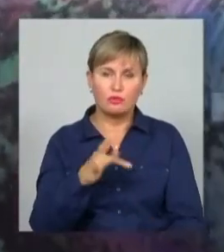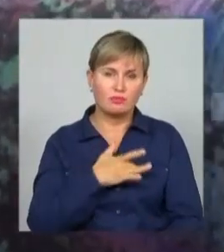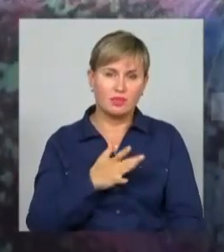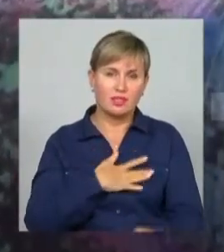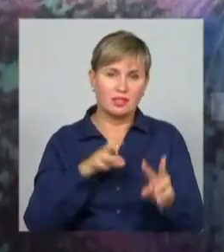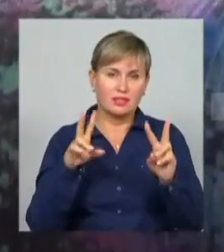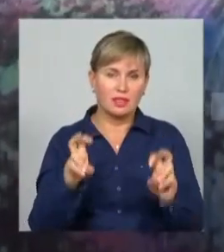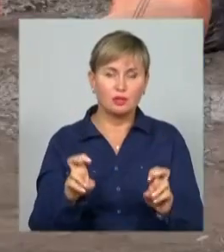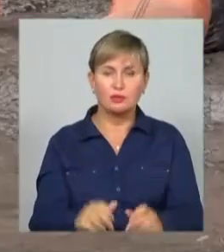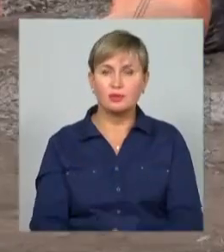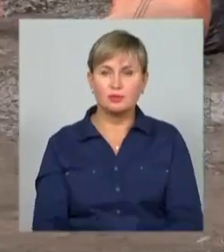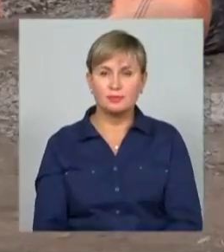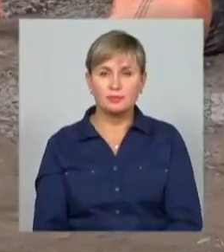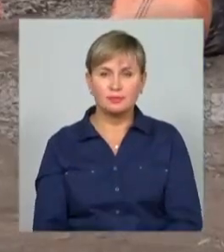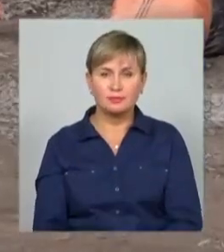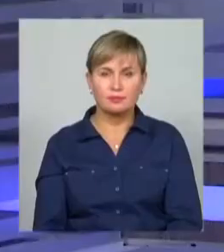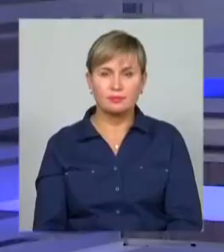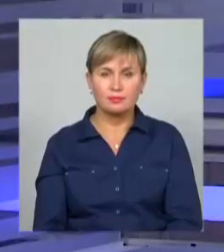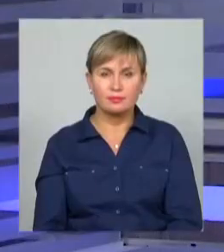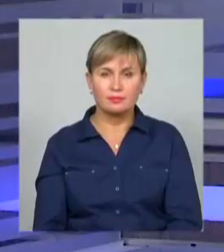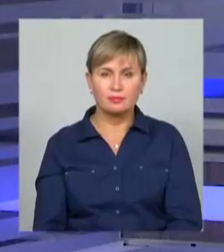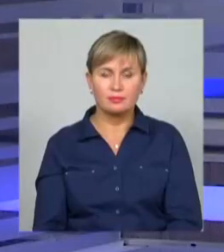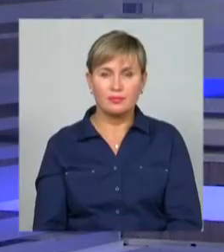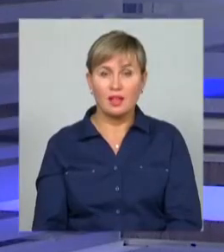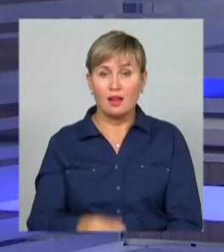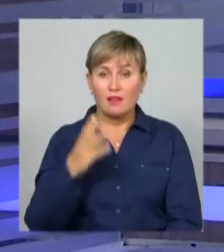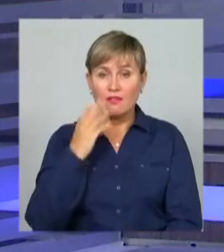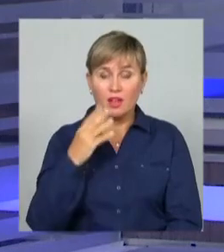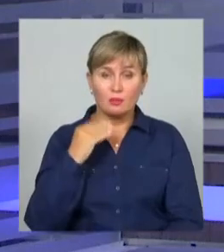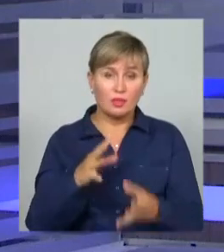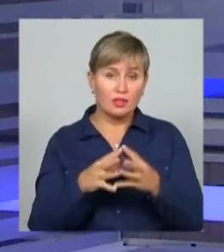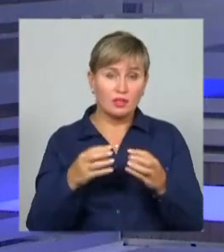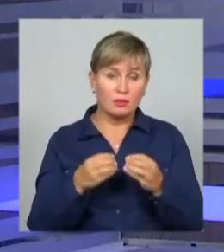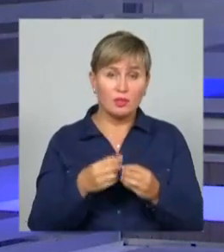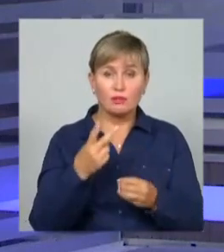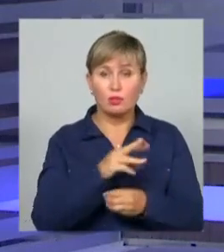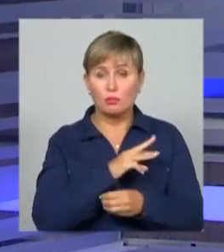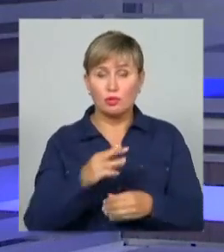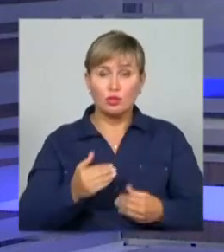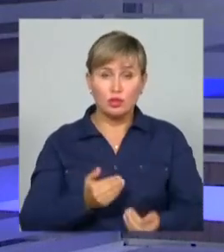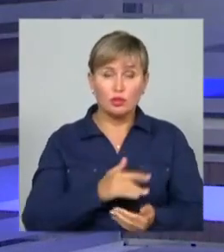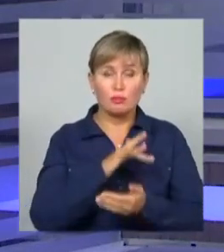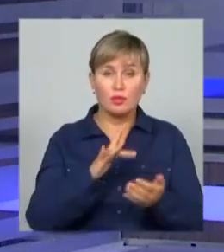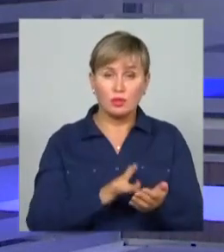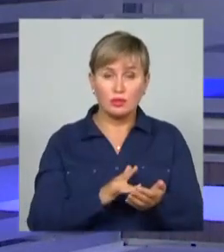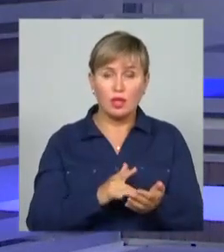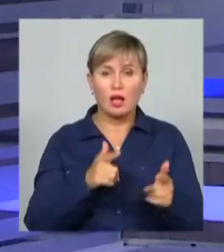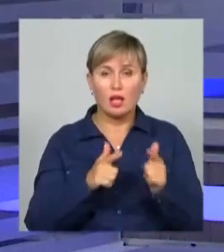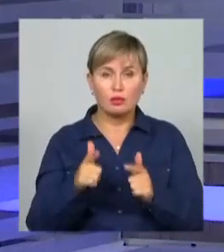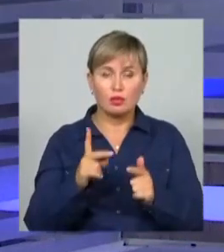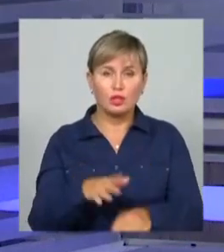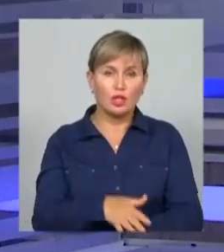Рихпаева, Нургуль Алина, телеканал Алматы. А в Алматы семья двухмиллионной жительницы мегаполиса Аялы Жамбыл готовится